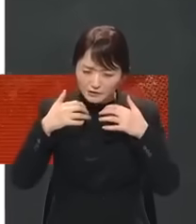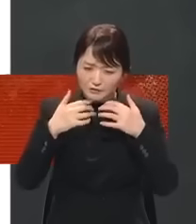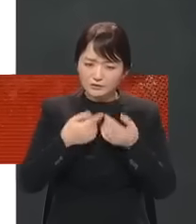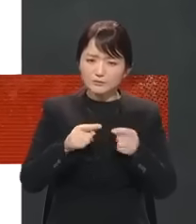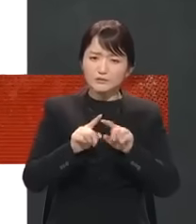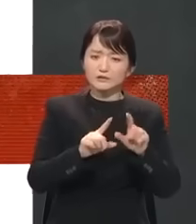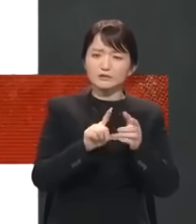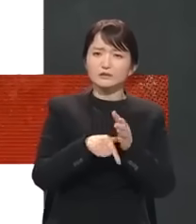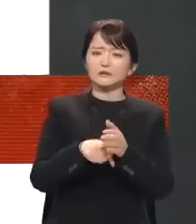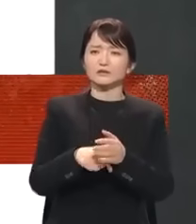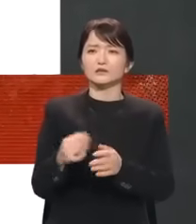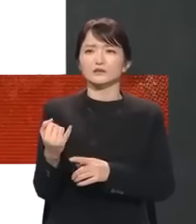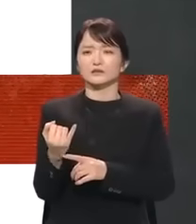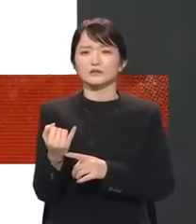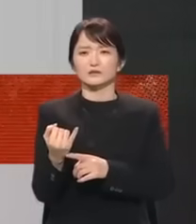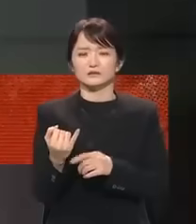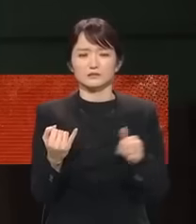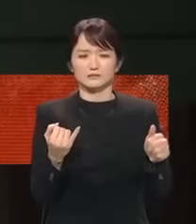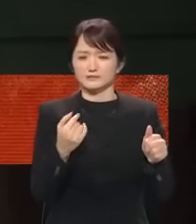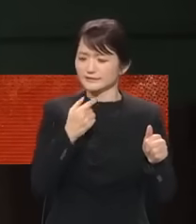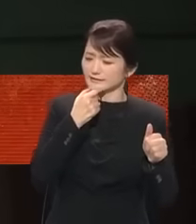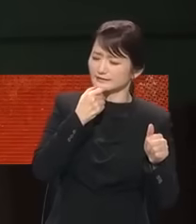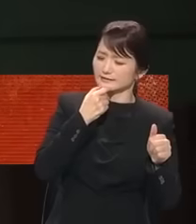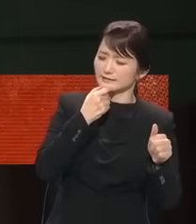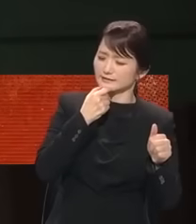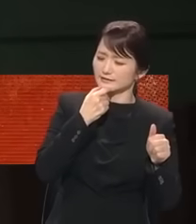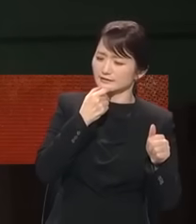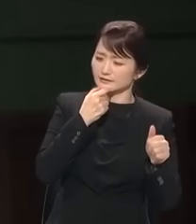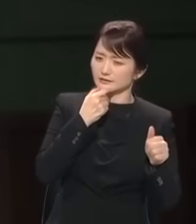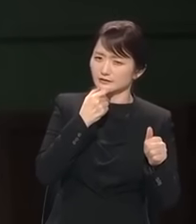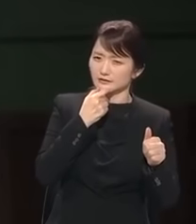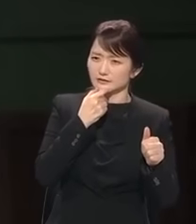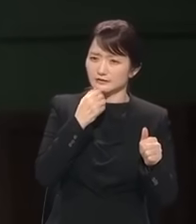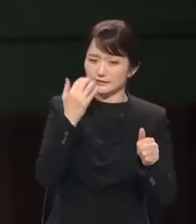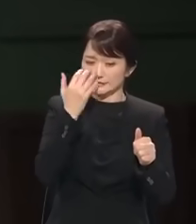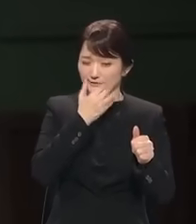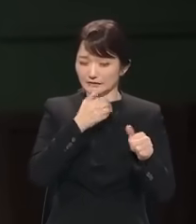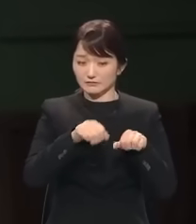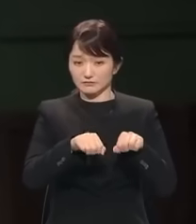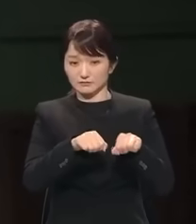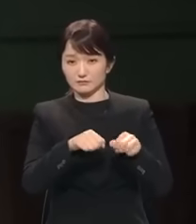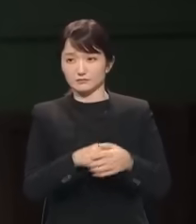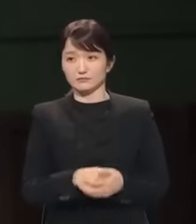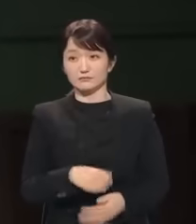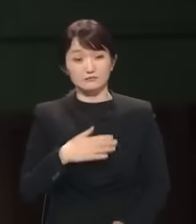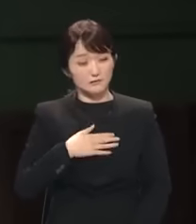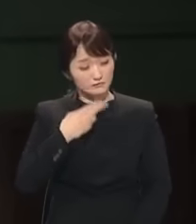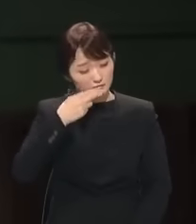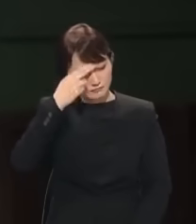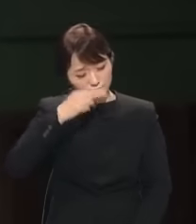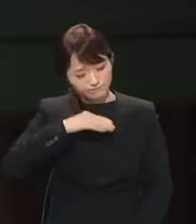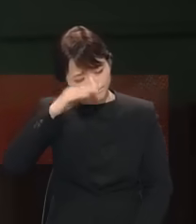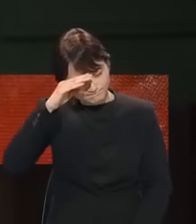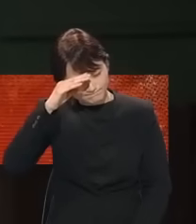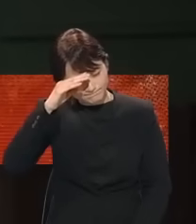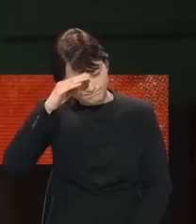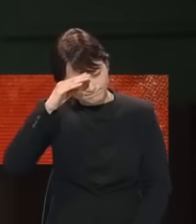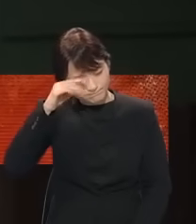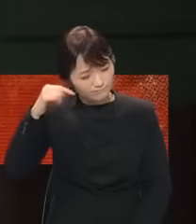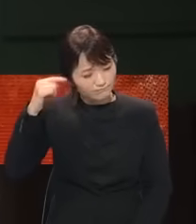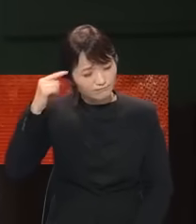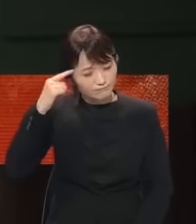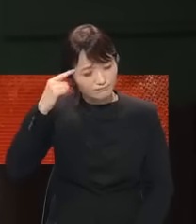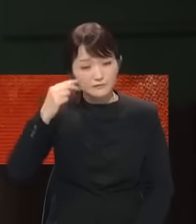여성은 피해자가 거부를 했는데도 유사성행위를 합니다 그리고는 이렇게 얘기를 합니다 나야 수리 취해서 정신이 없었는데 너는